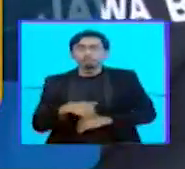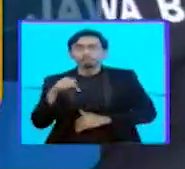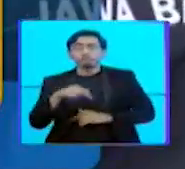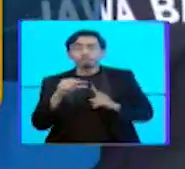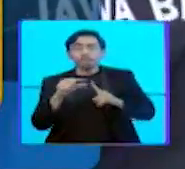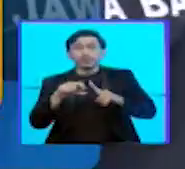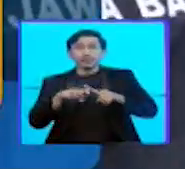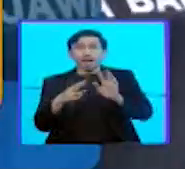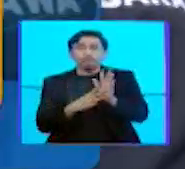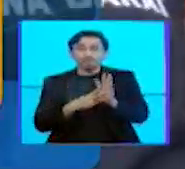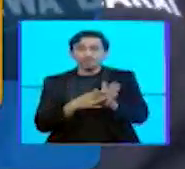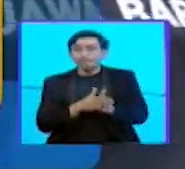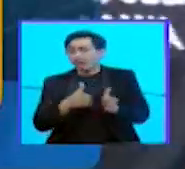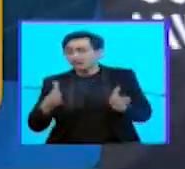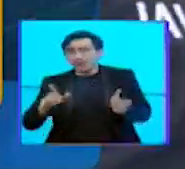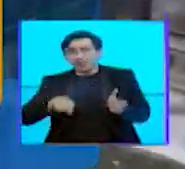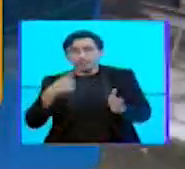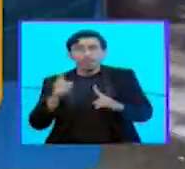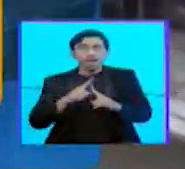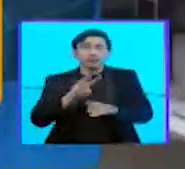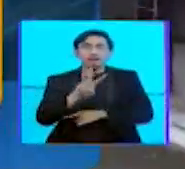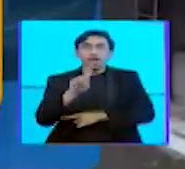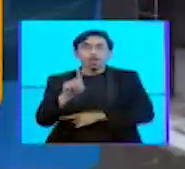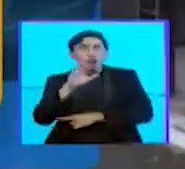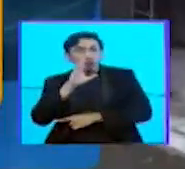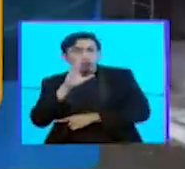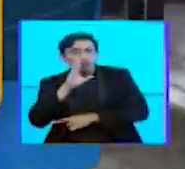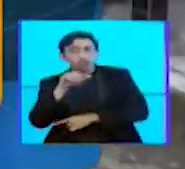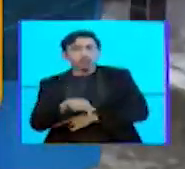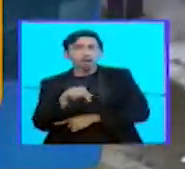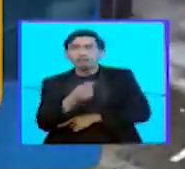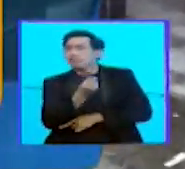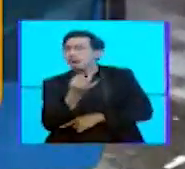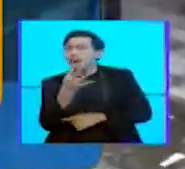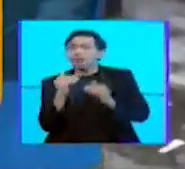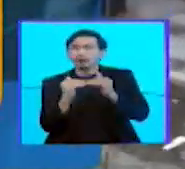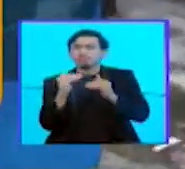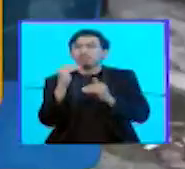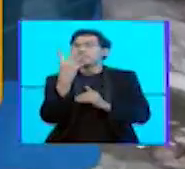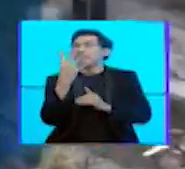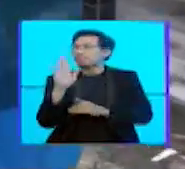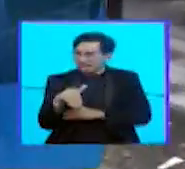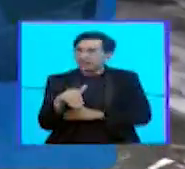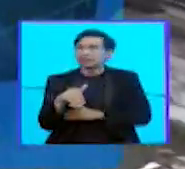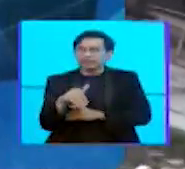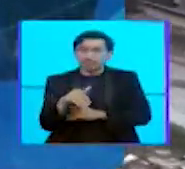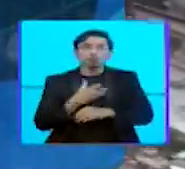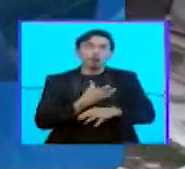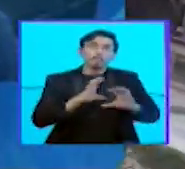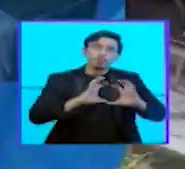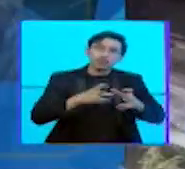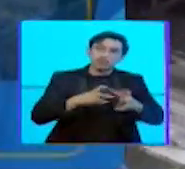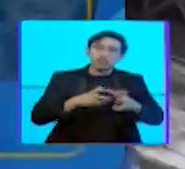2021, 4 daerah juga tercatat masuk di level 4, yaitu Kabupaten Cianjur, Sukabumi, Kota Sukabumi, dan Kota Cirebon.